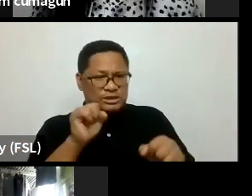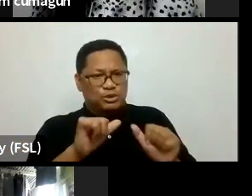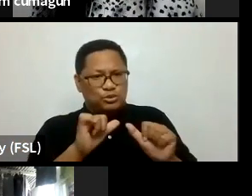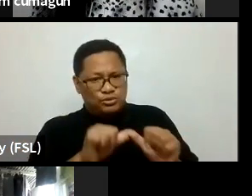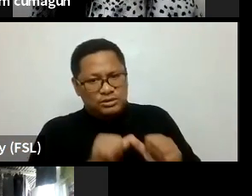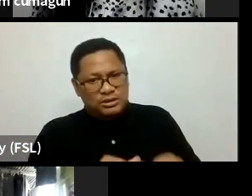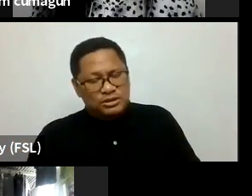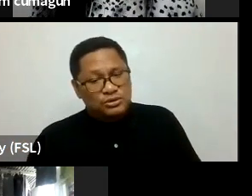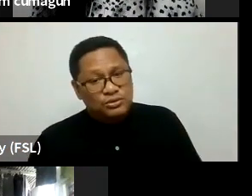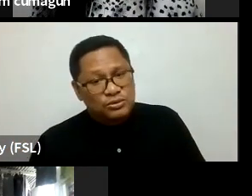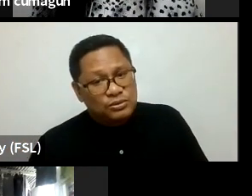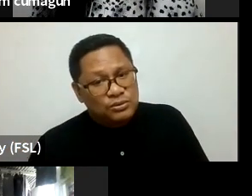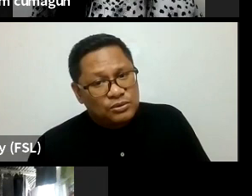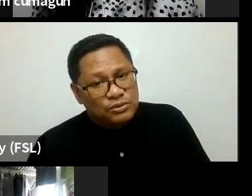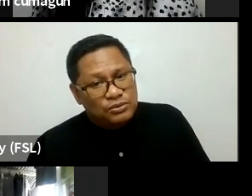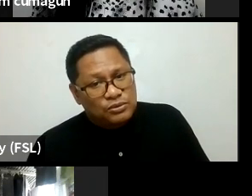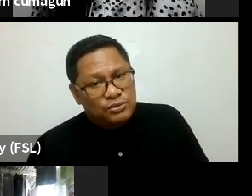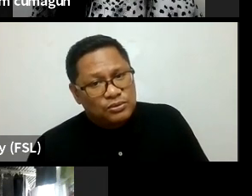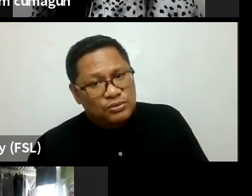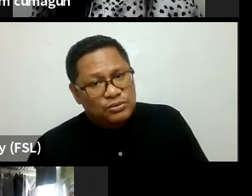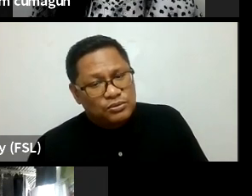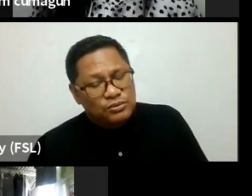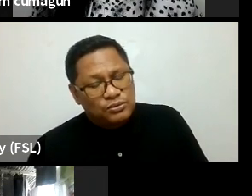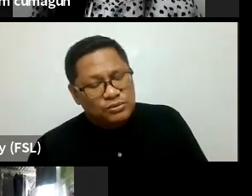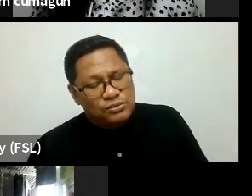dun sa work ko. Oo.